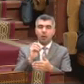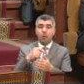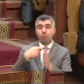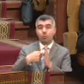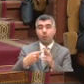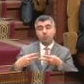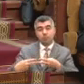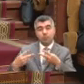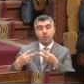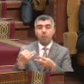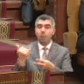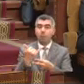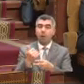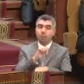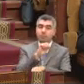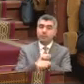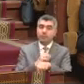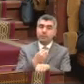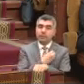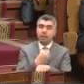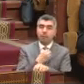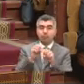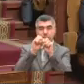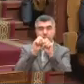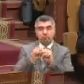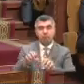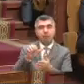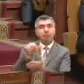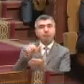المتعلق بتعميم الحماية الاجتماعية على كافة الفلاحين.